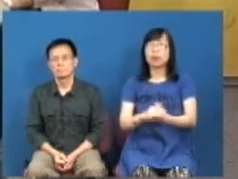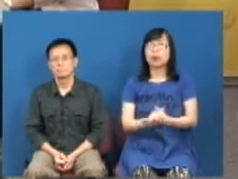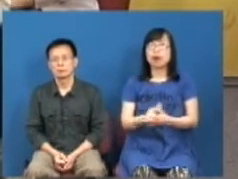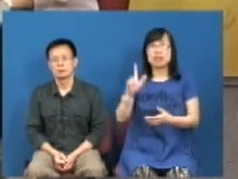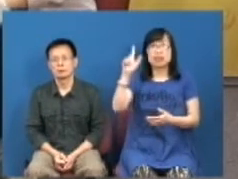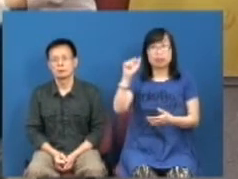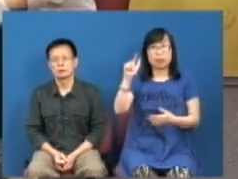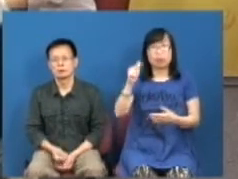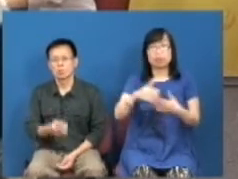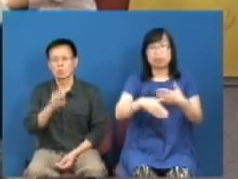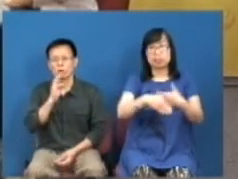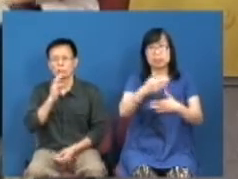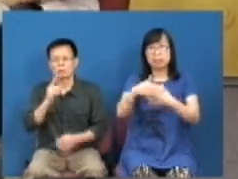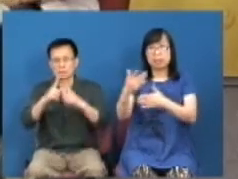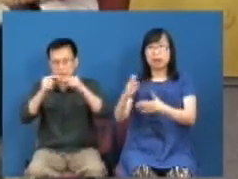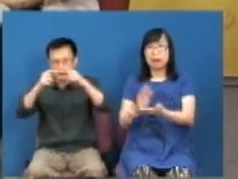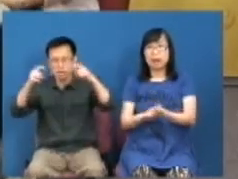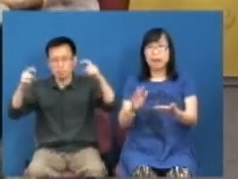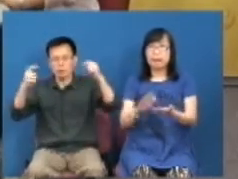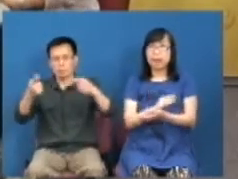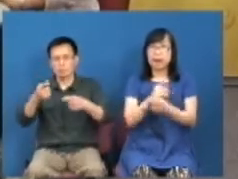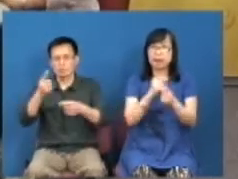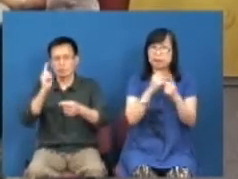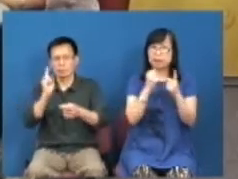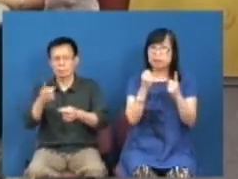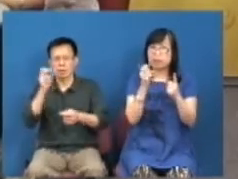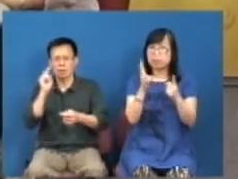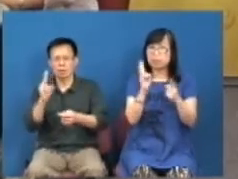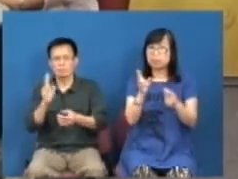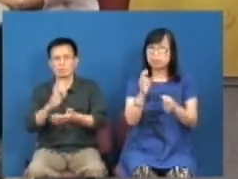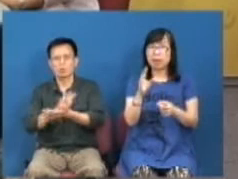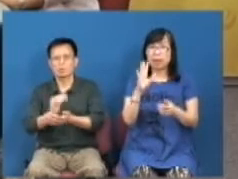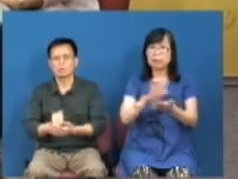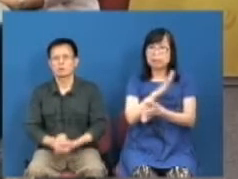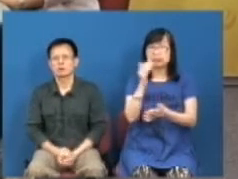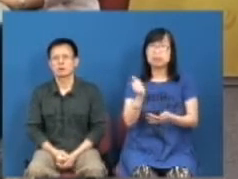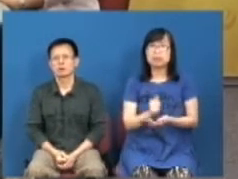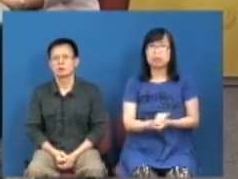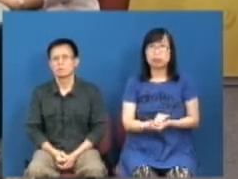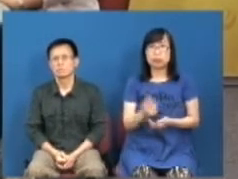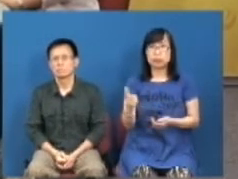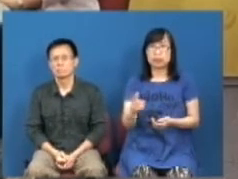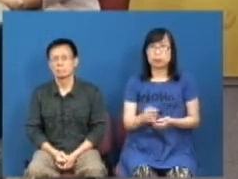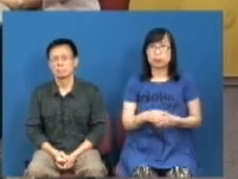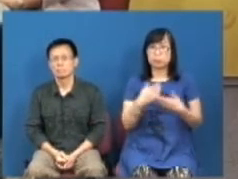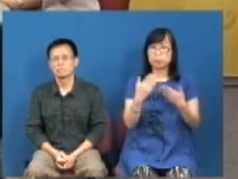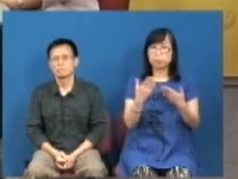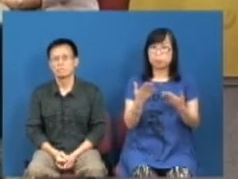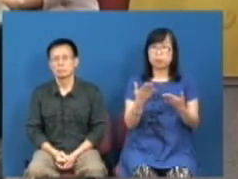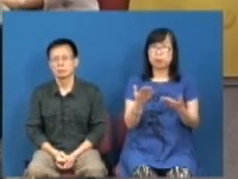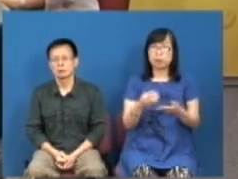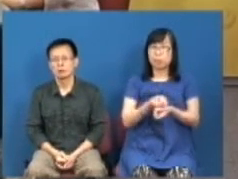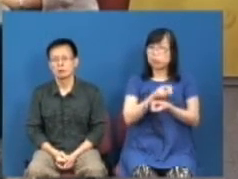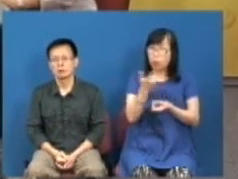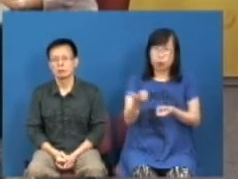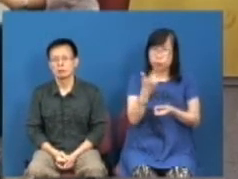即係城堡， 100幾200年咧，其實佢哋花咗好大量嘅一啲物料去保護嘅。嗱，